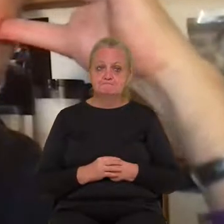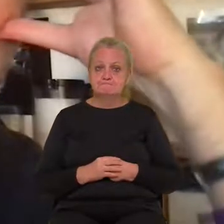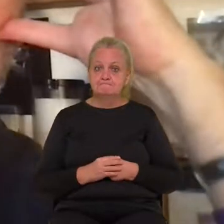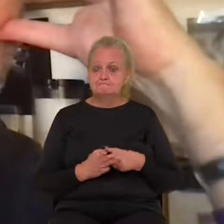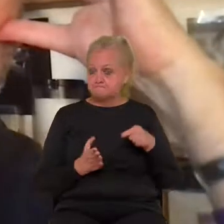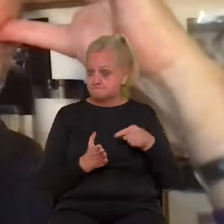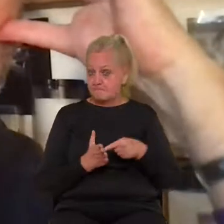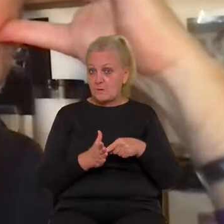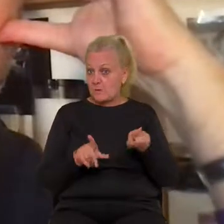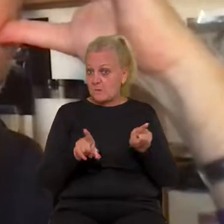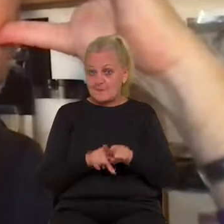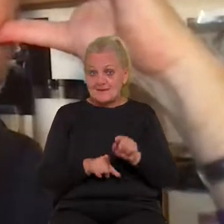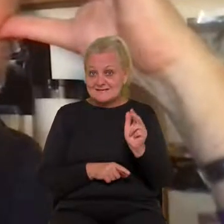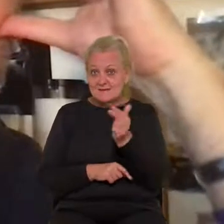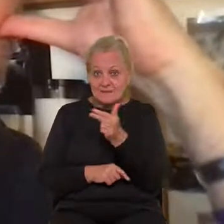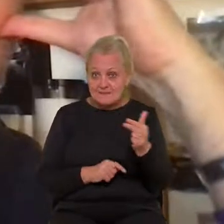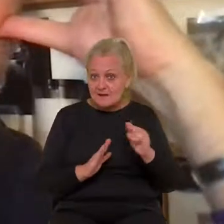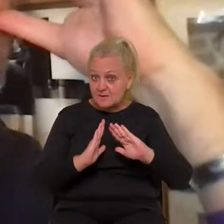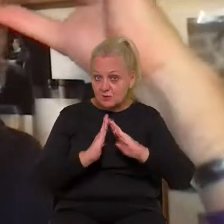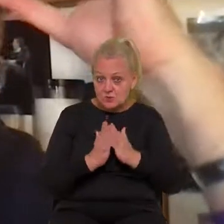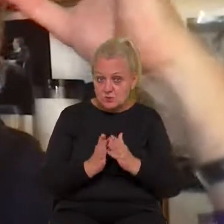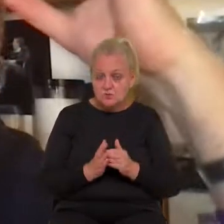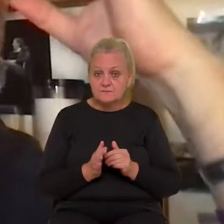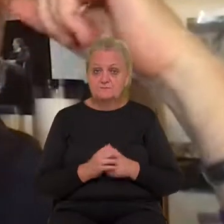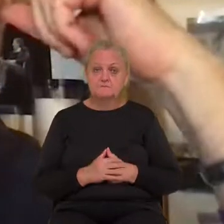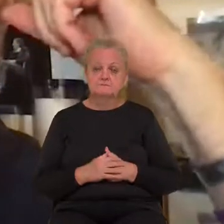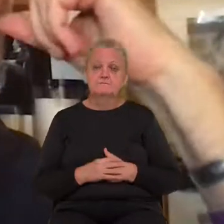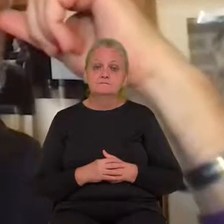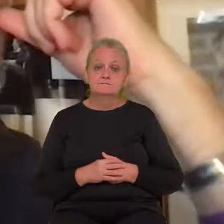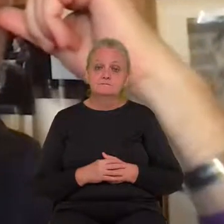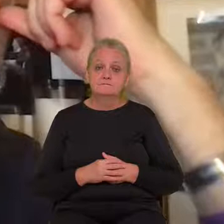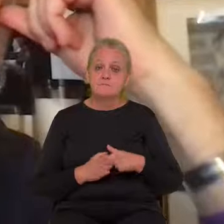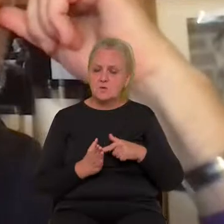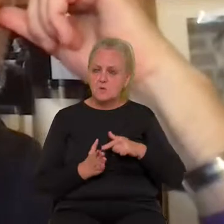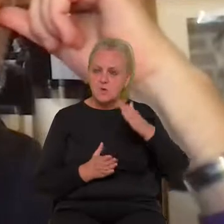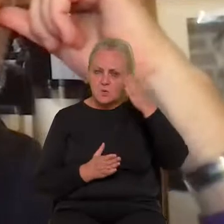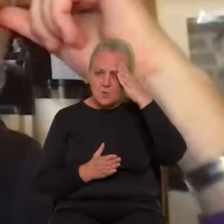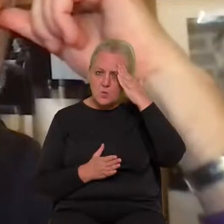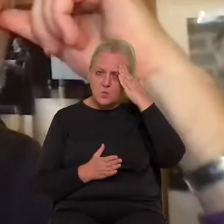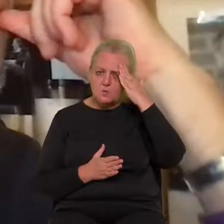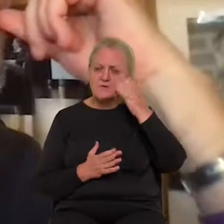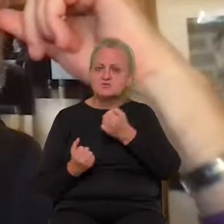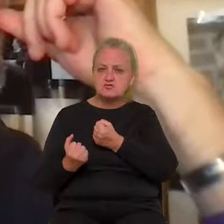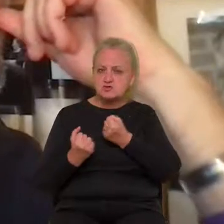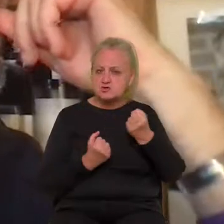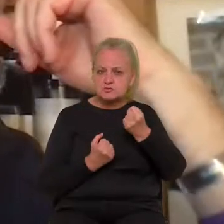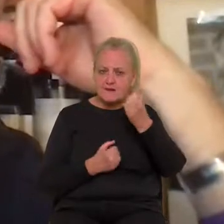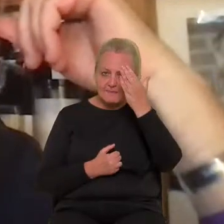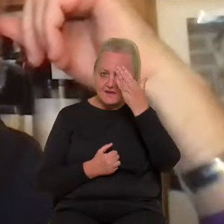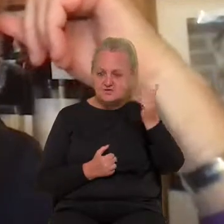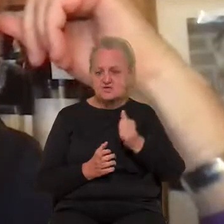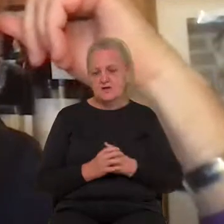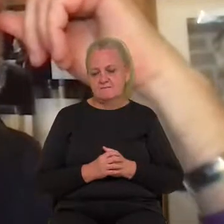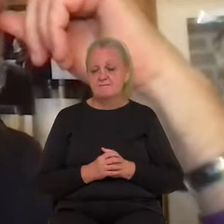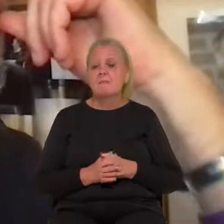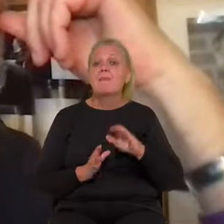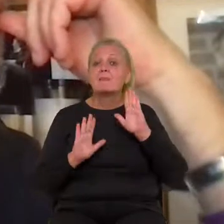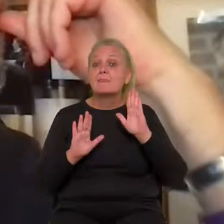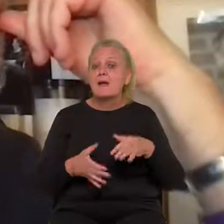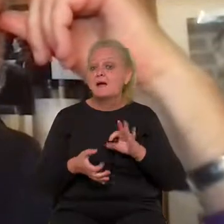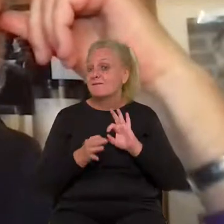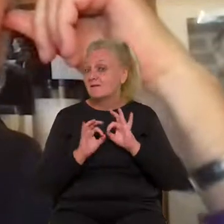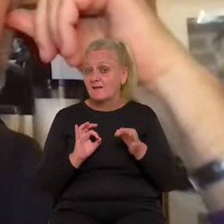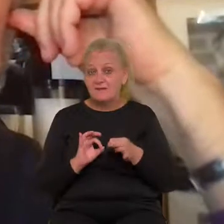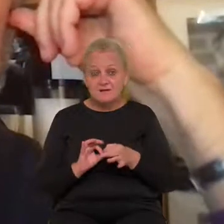jest to również jeden z tematów książki. Ta umiejętność zachowania nadziei nawet